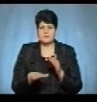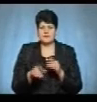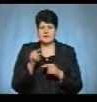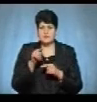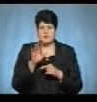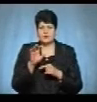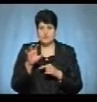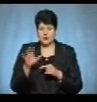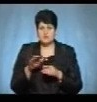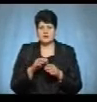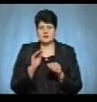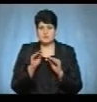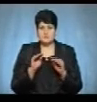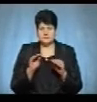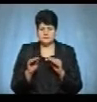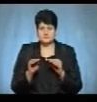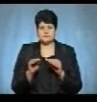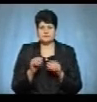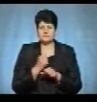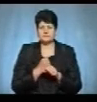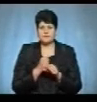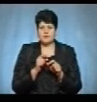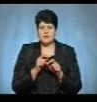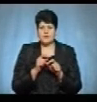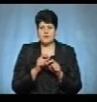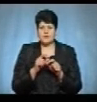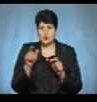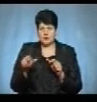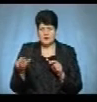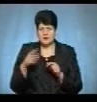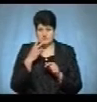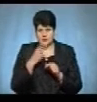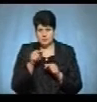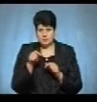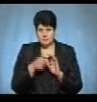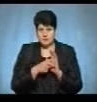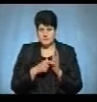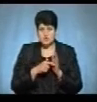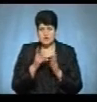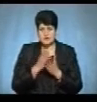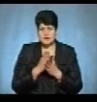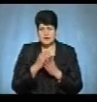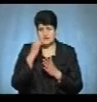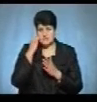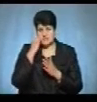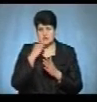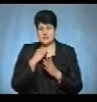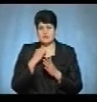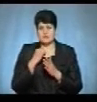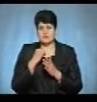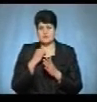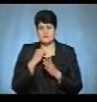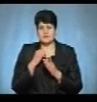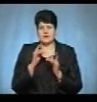які виконали робітники, які виконували роботу, видно, що в одному з приміщень стоять старі, такі архаїчні